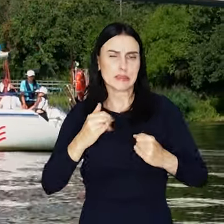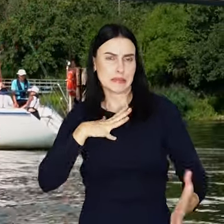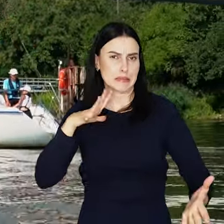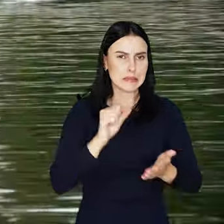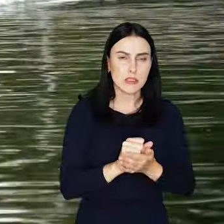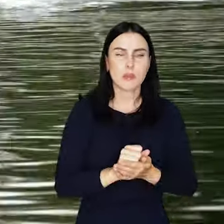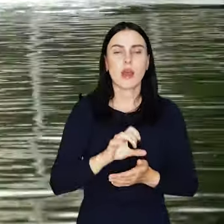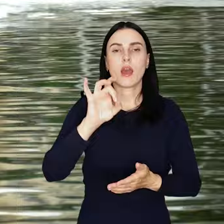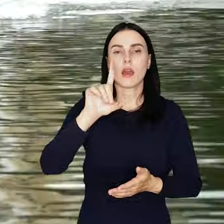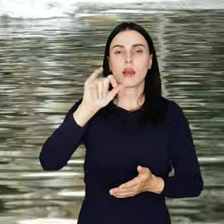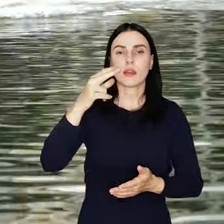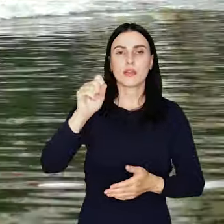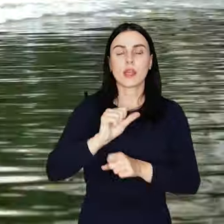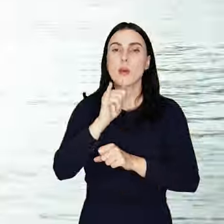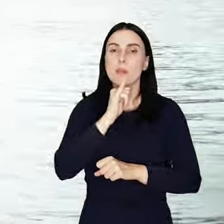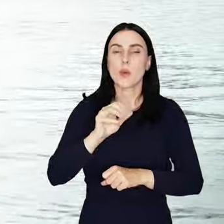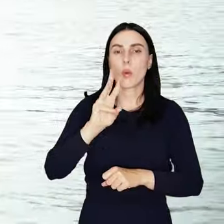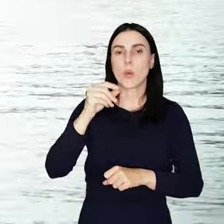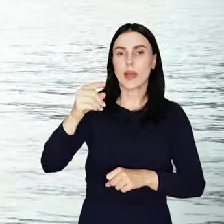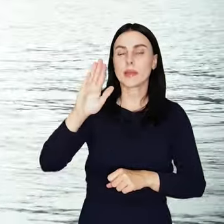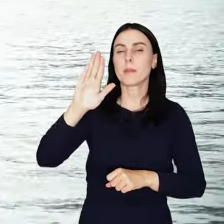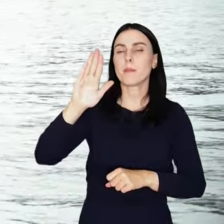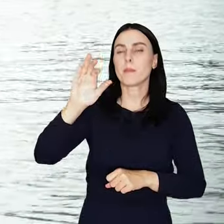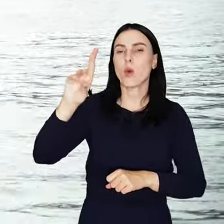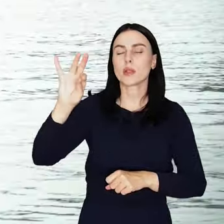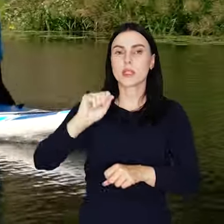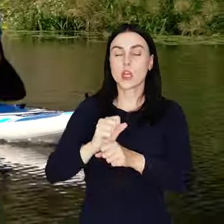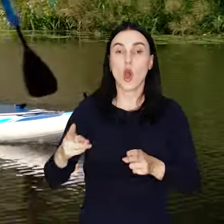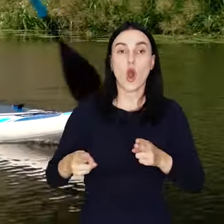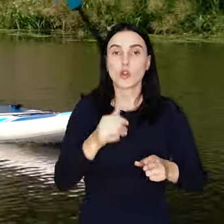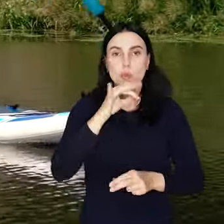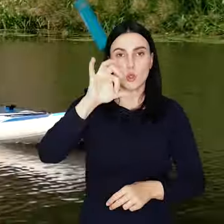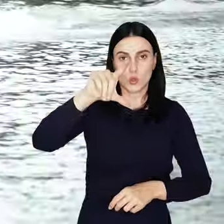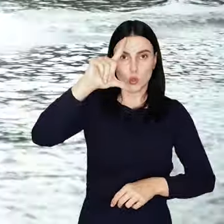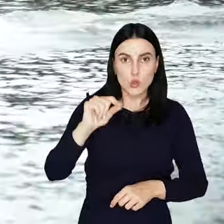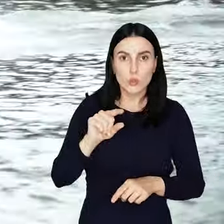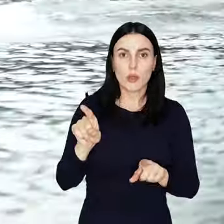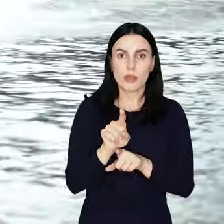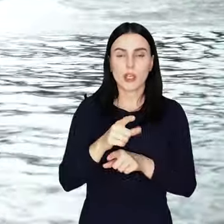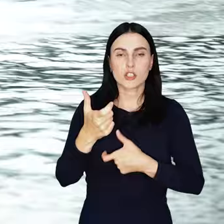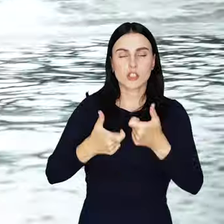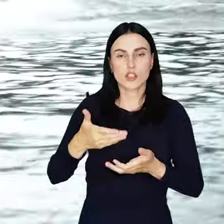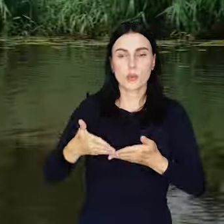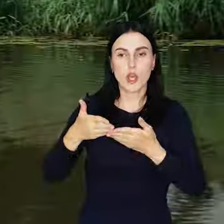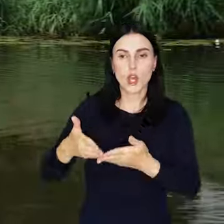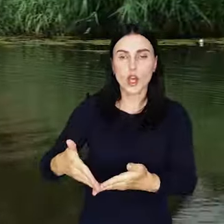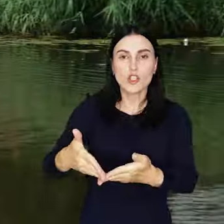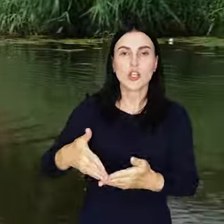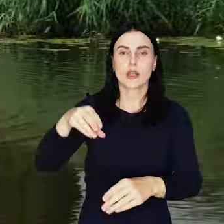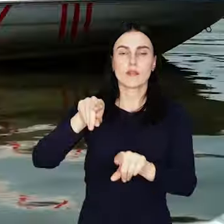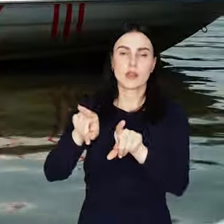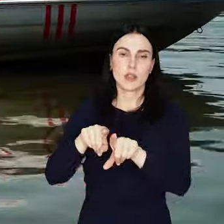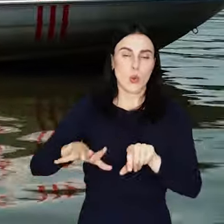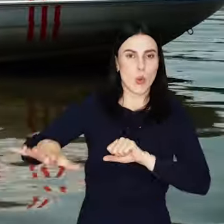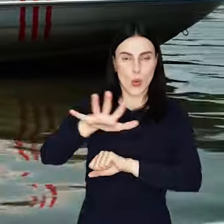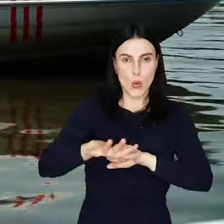Na Gliniankach można spróbować swoich sił w wakeboardingu, po Odrze popływać supem, a nawet żeglować czy zasiąść za